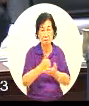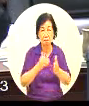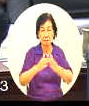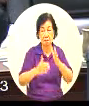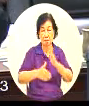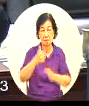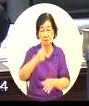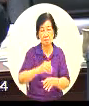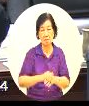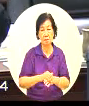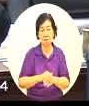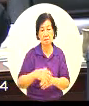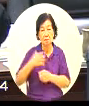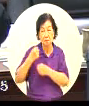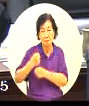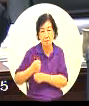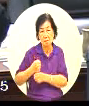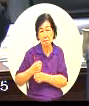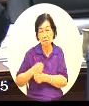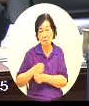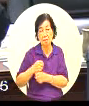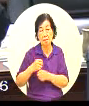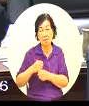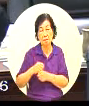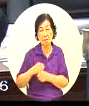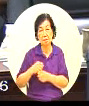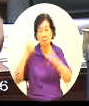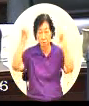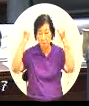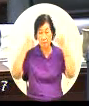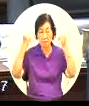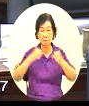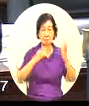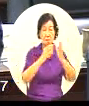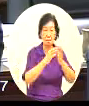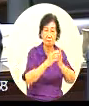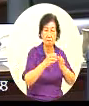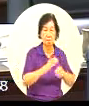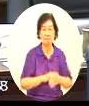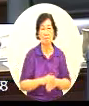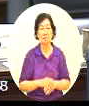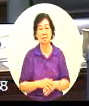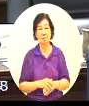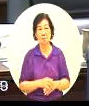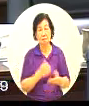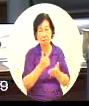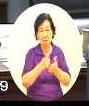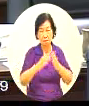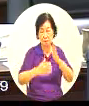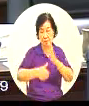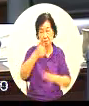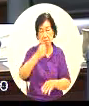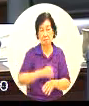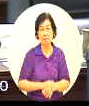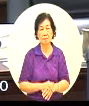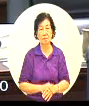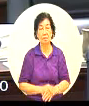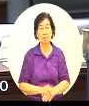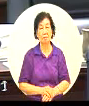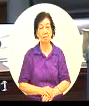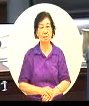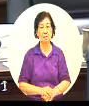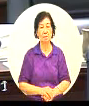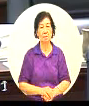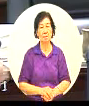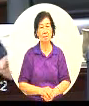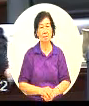体育局有啥物啊，有啥物看法？ 市长到， 多谢主席啊，多